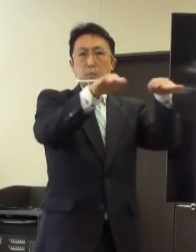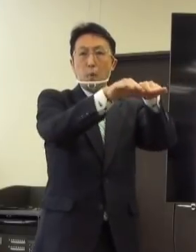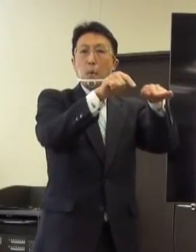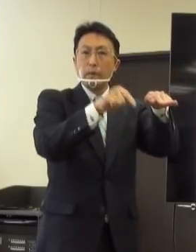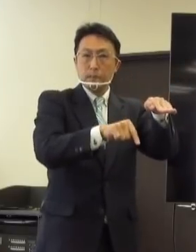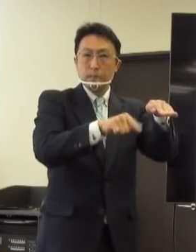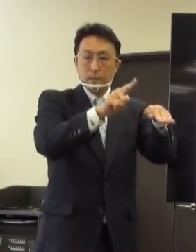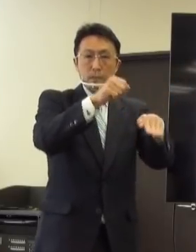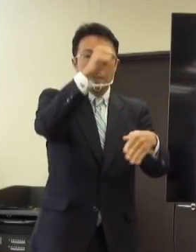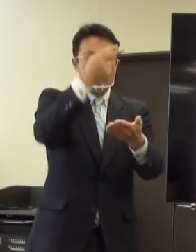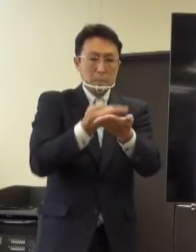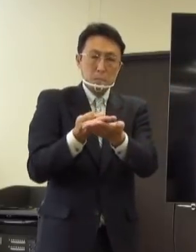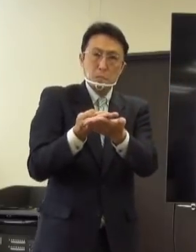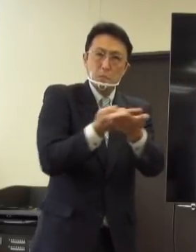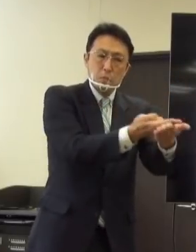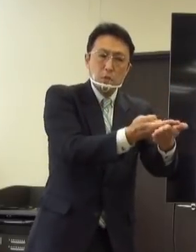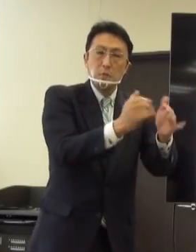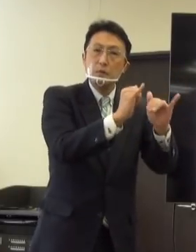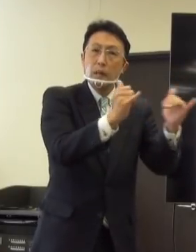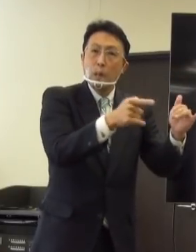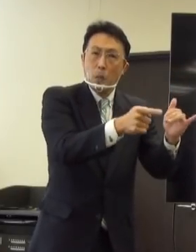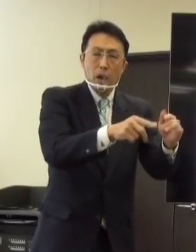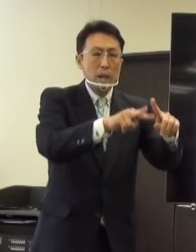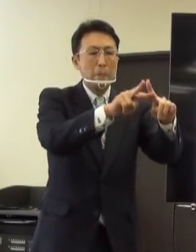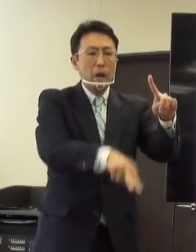多いわけです。で、介護